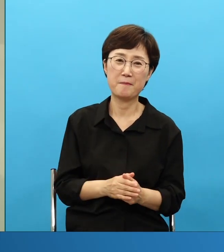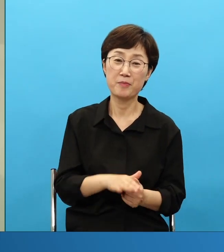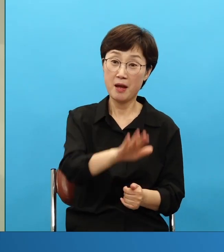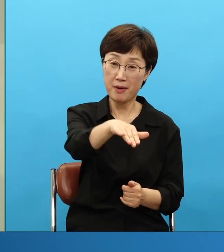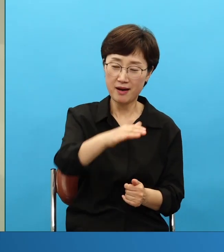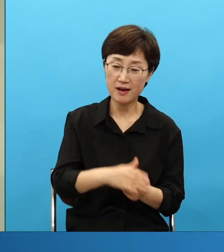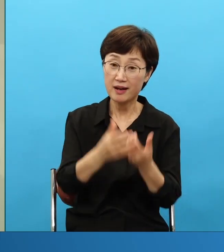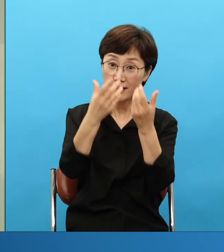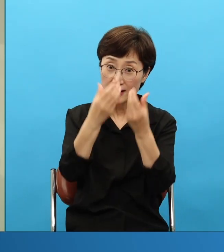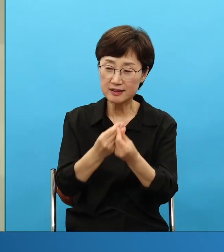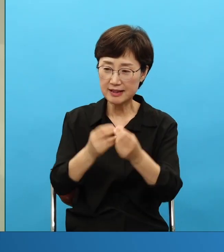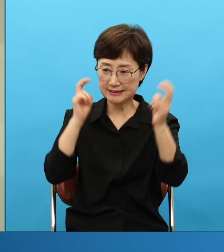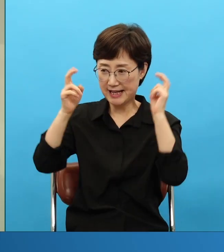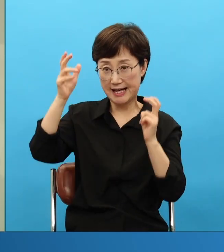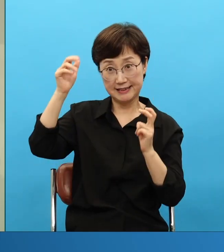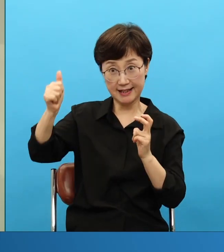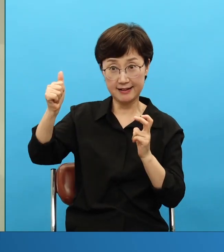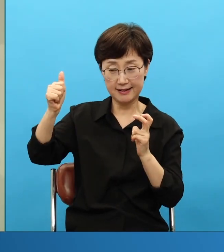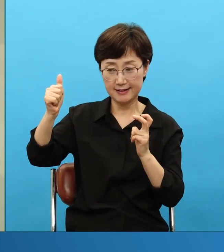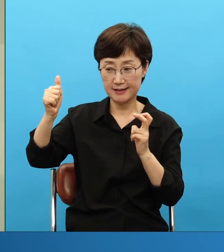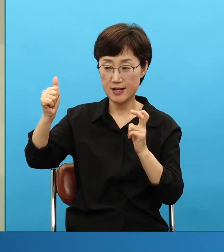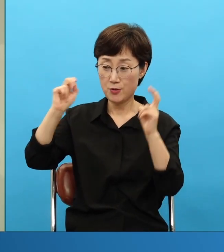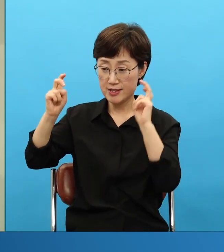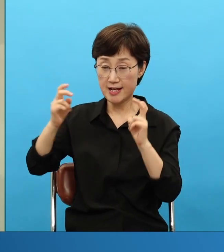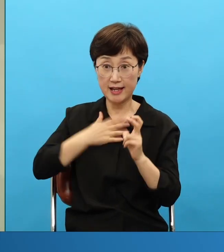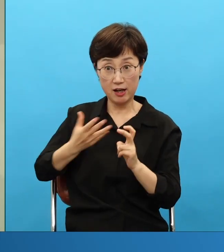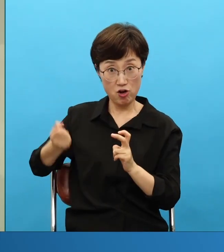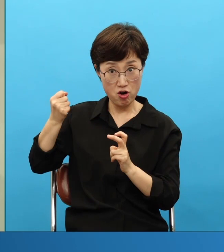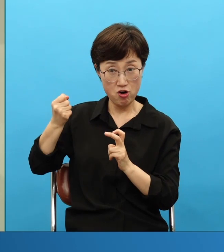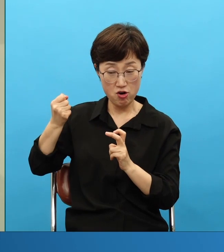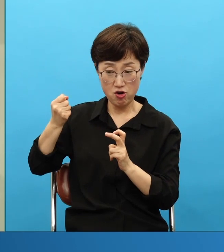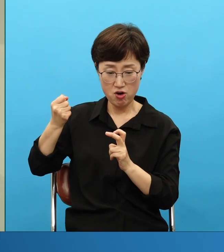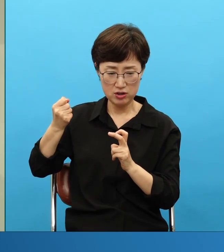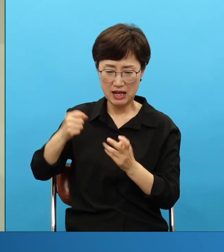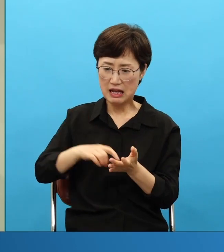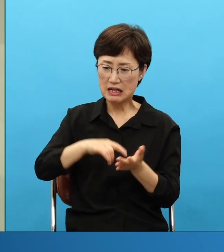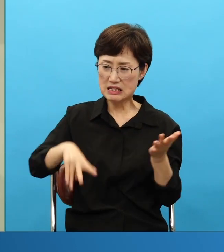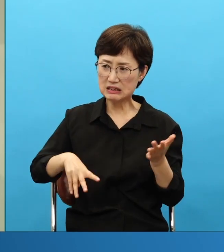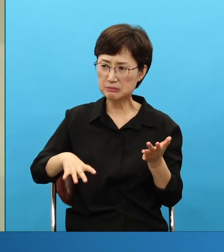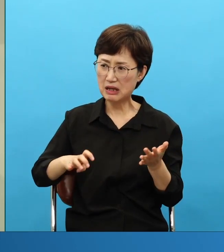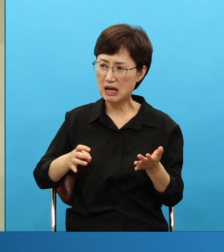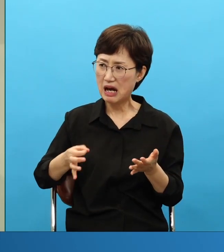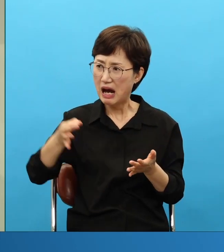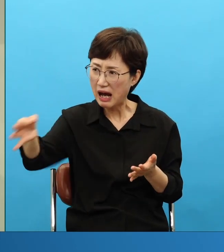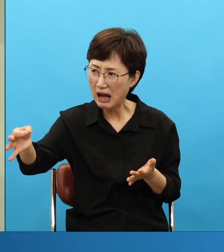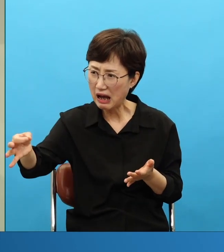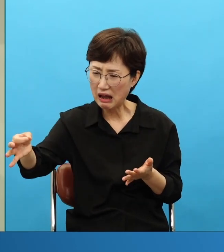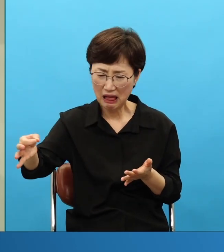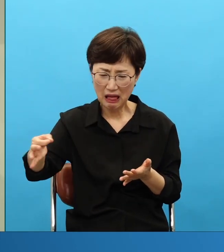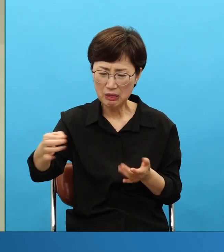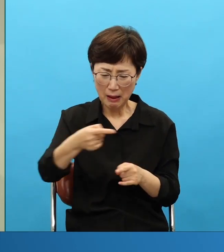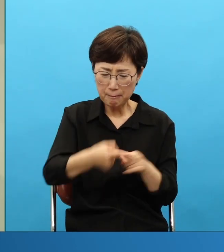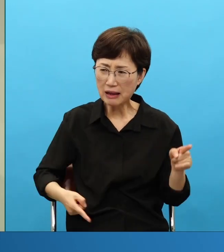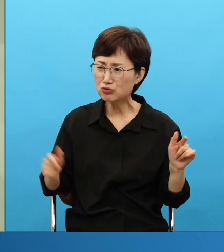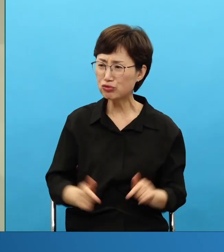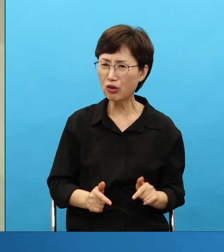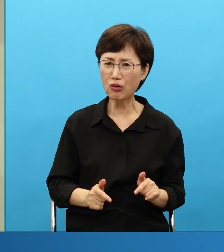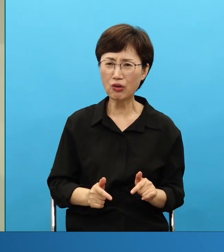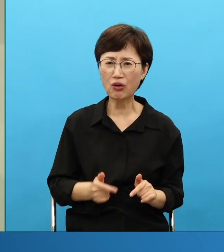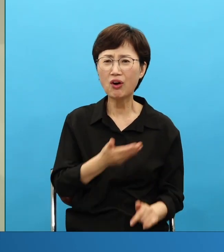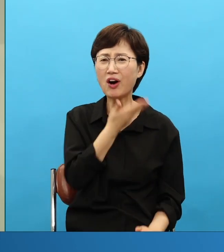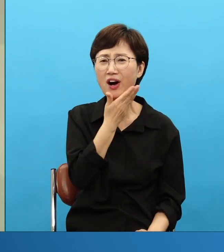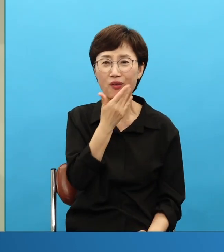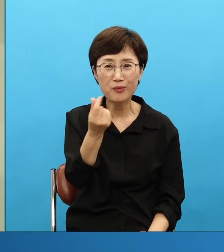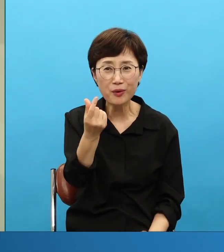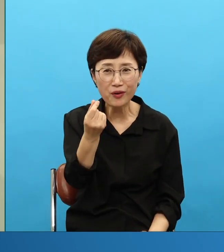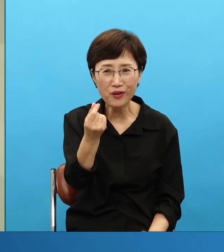버리면 회사 망하는 거예요 사실은. I think about it. 그쵸? If a president of a company passes that company on to the next son, and they have to pay like billions of dollars in taxes, that's 역시 ruining that